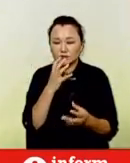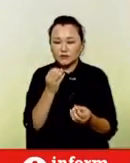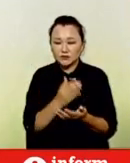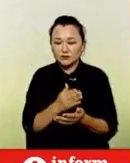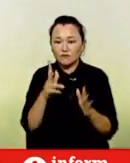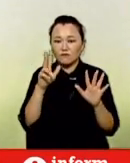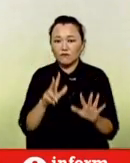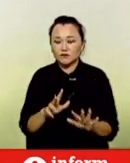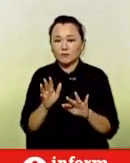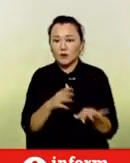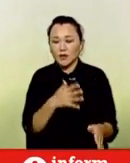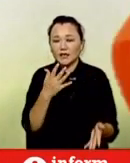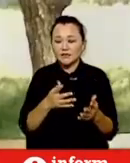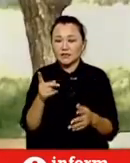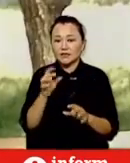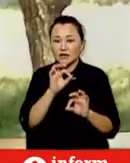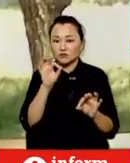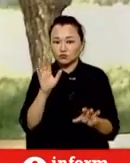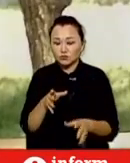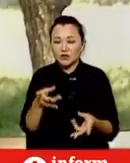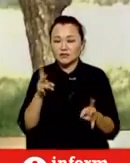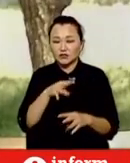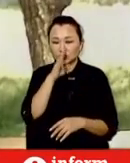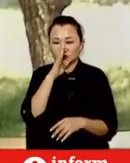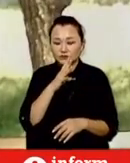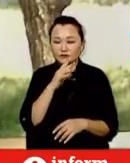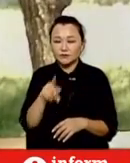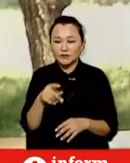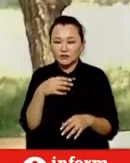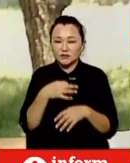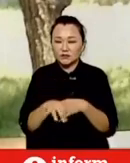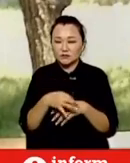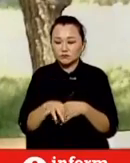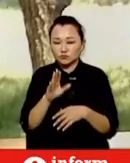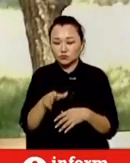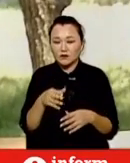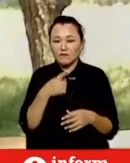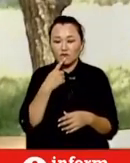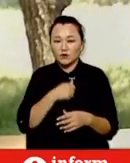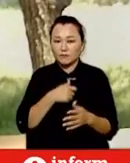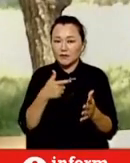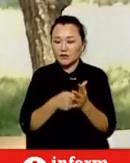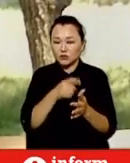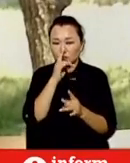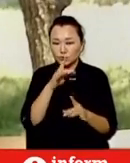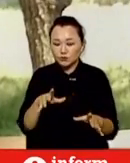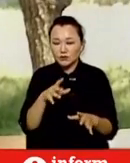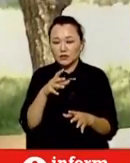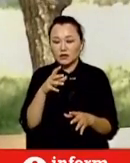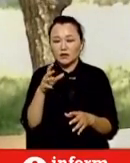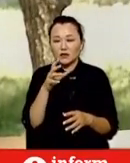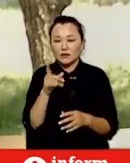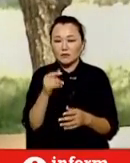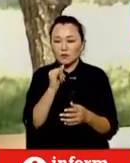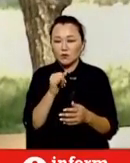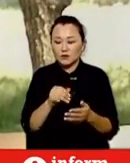8 ай өтедің. Егер айтатын болсаң, қалған 4 айыңда саған азап берем, военный билет бермеймін, характеристикаңды жамандап